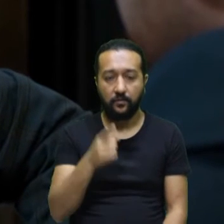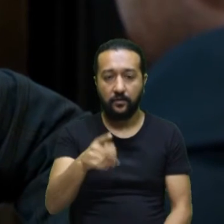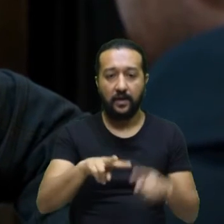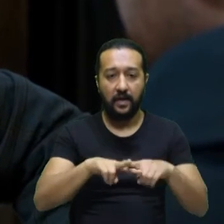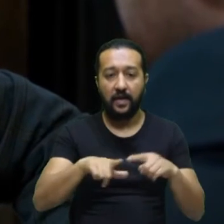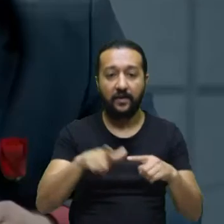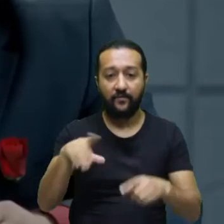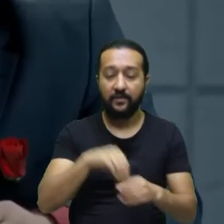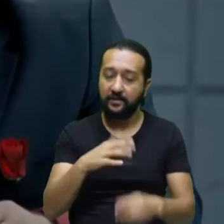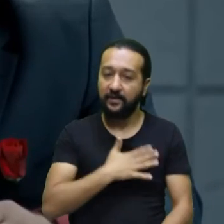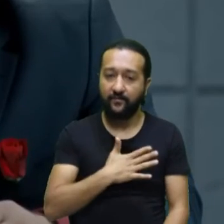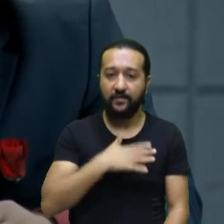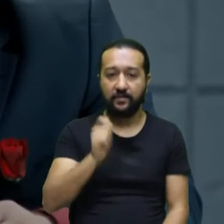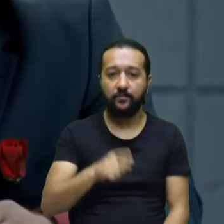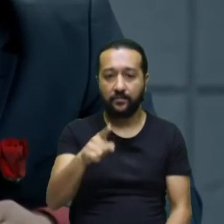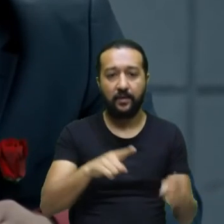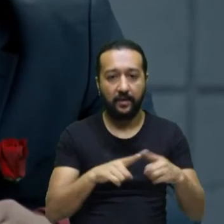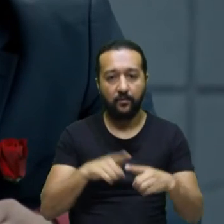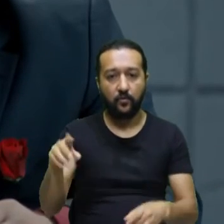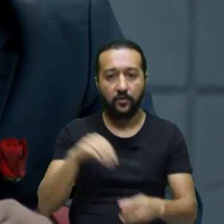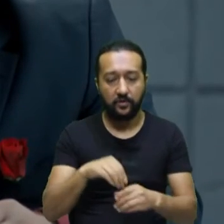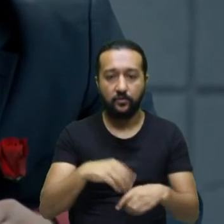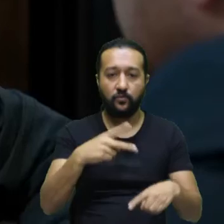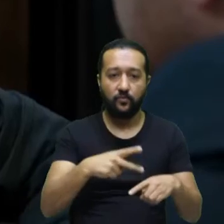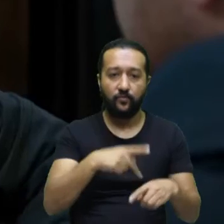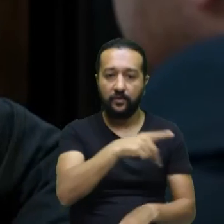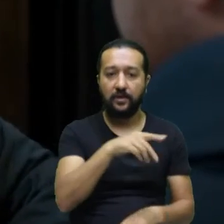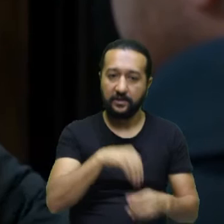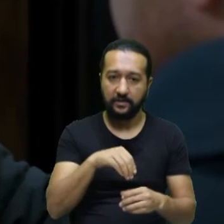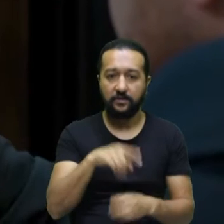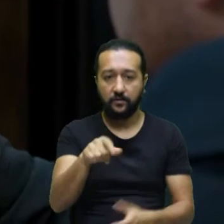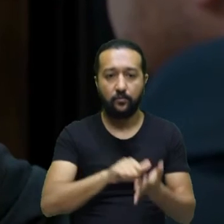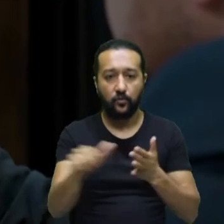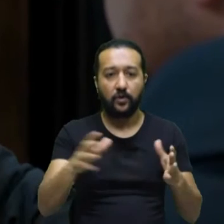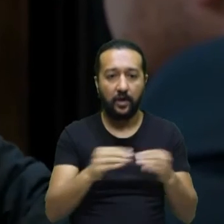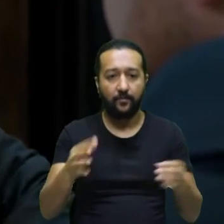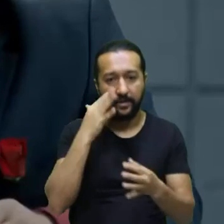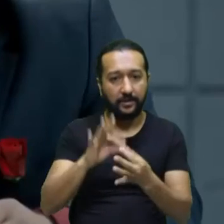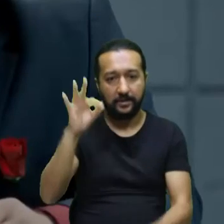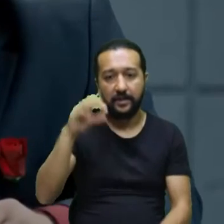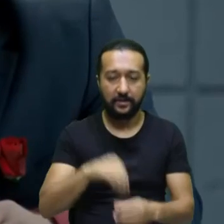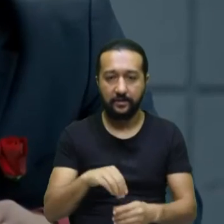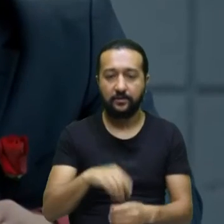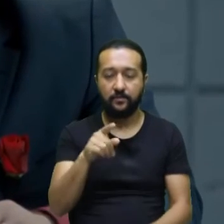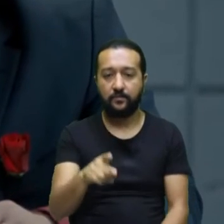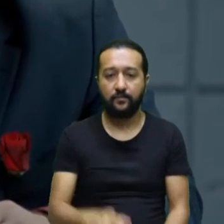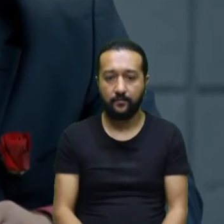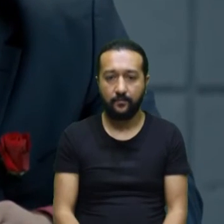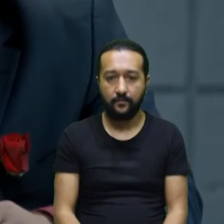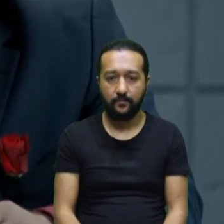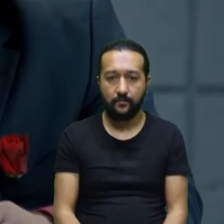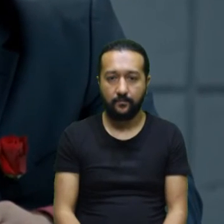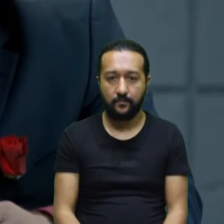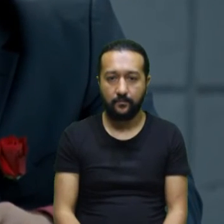Akif için nefes al sen de. Timur için, Zülfikar Ağa için, bütün kaybettiğin yiğitler için. Erhan'ın